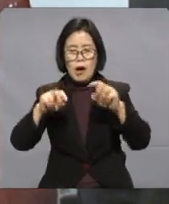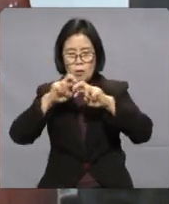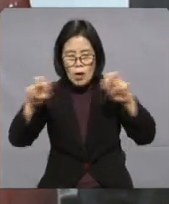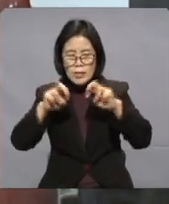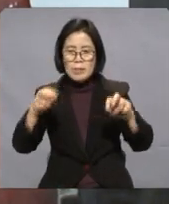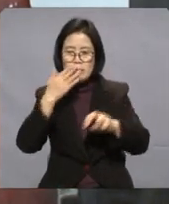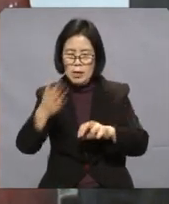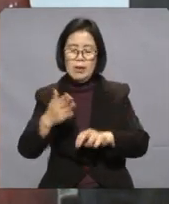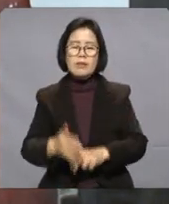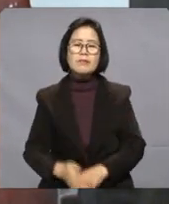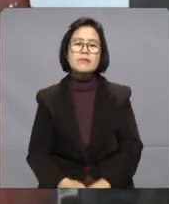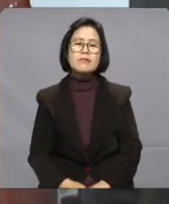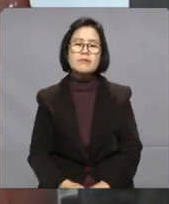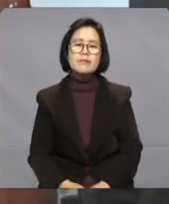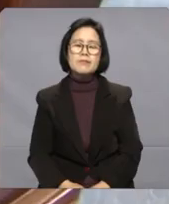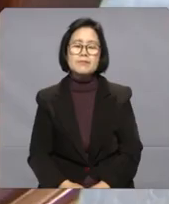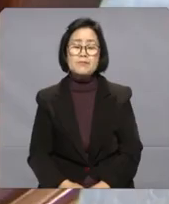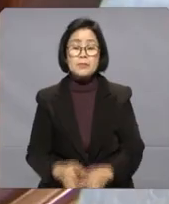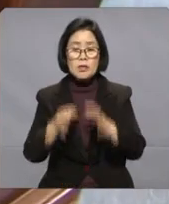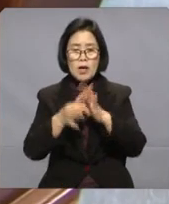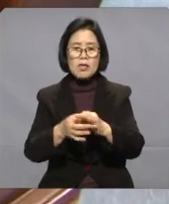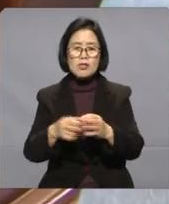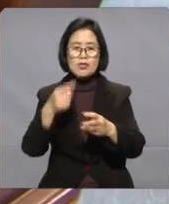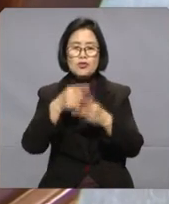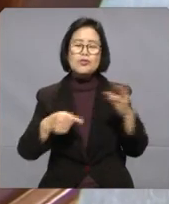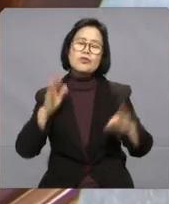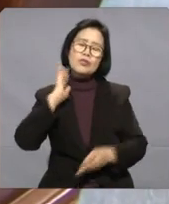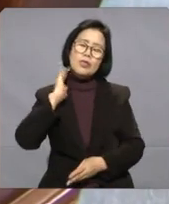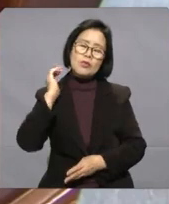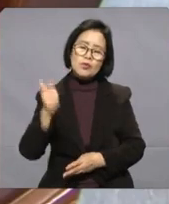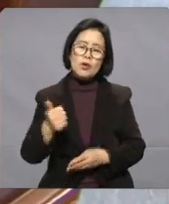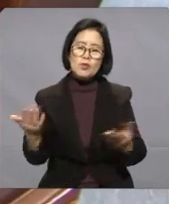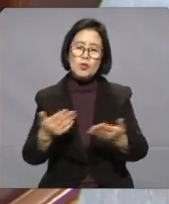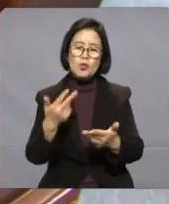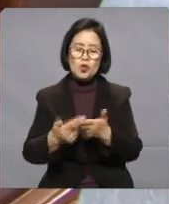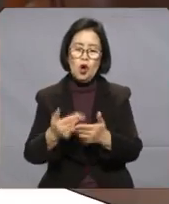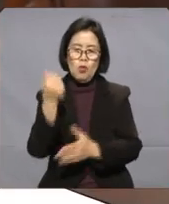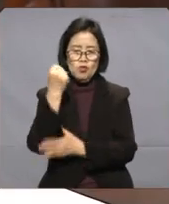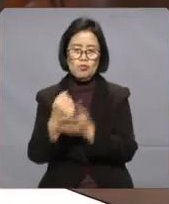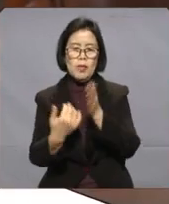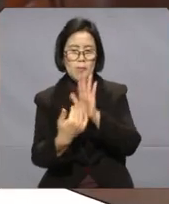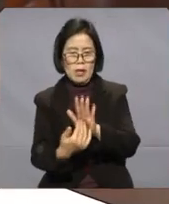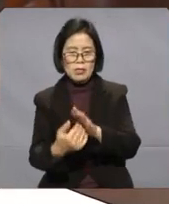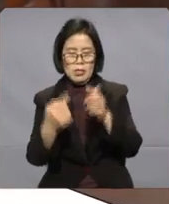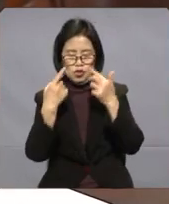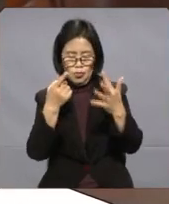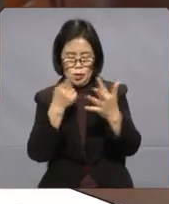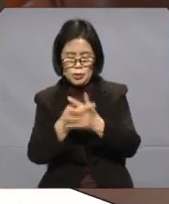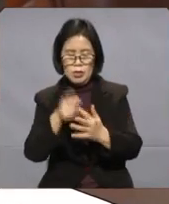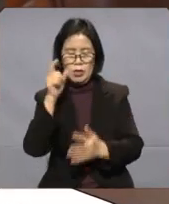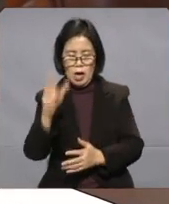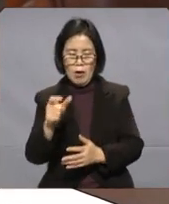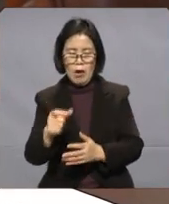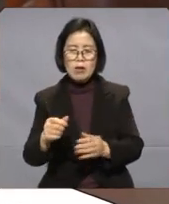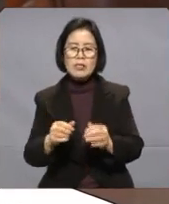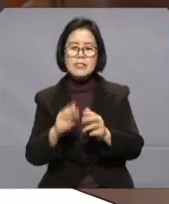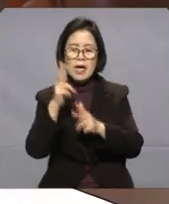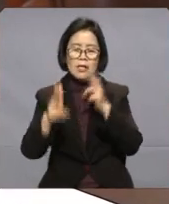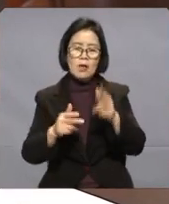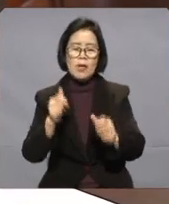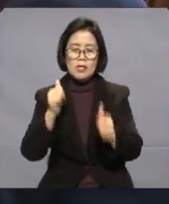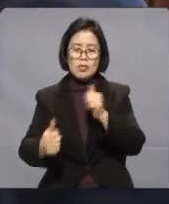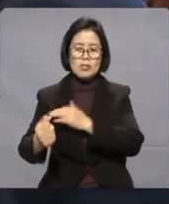할 계획입니다 이와 관련해 윤석열 대통령은 노조부패 방지와 투명성 강화가 우리산업의